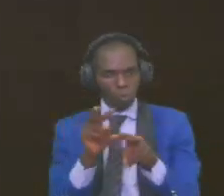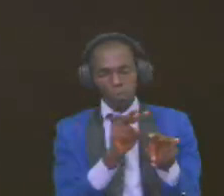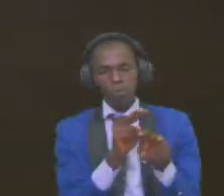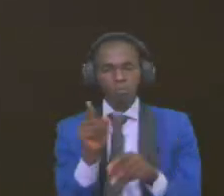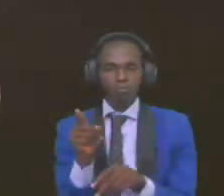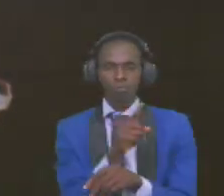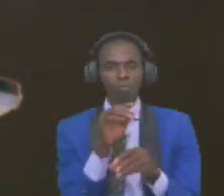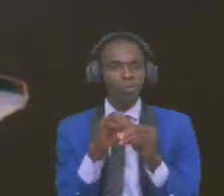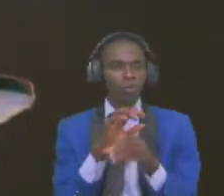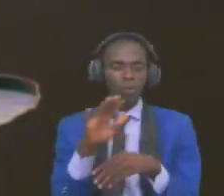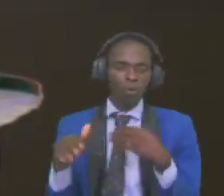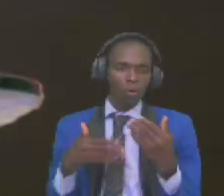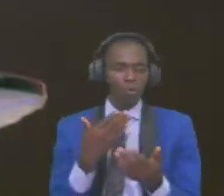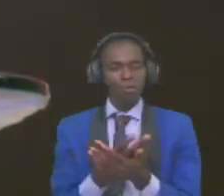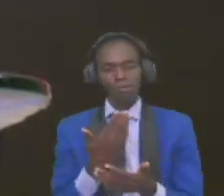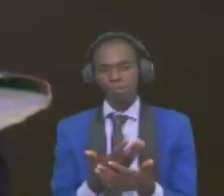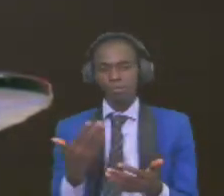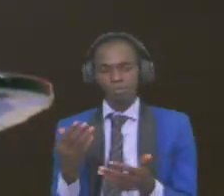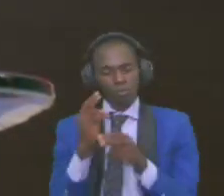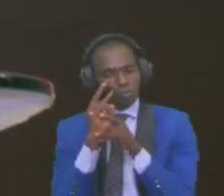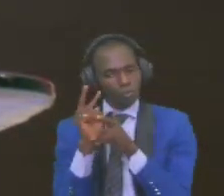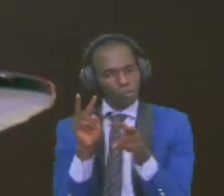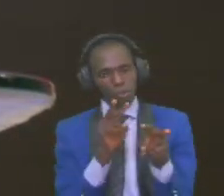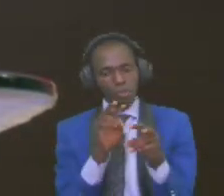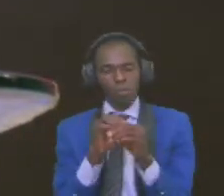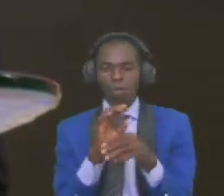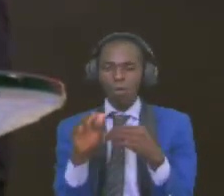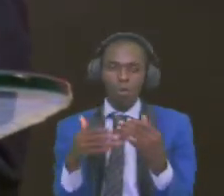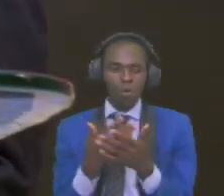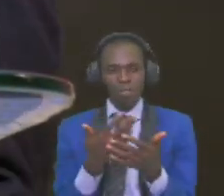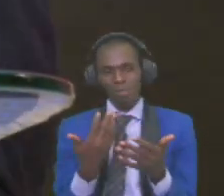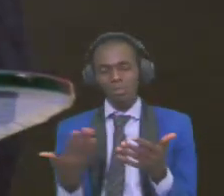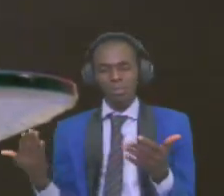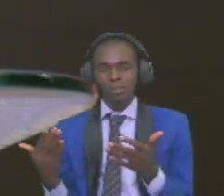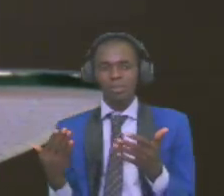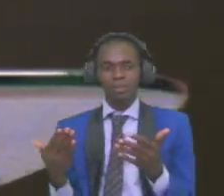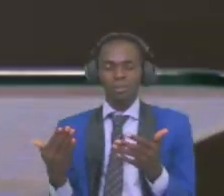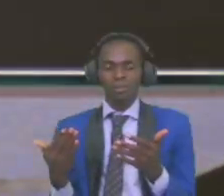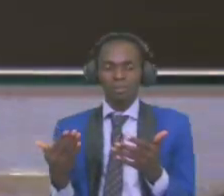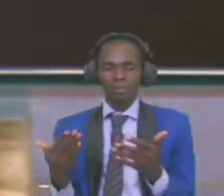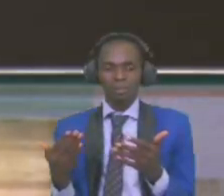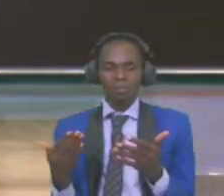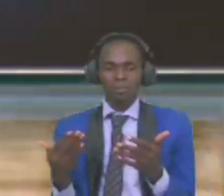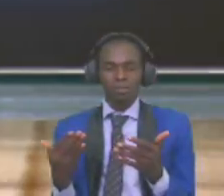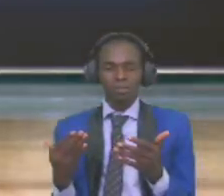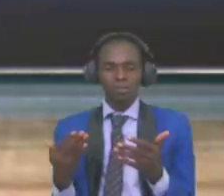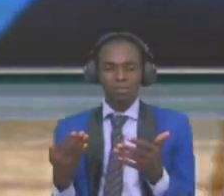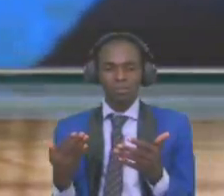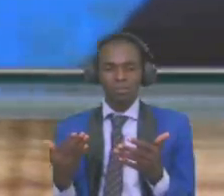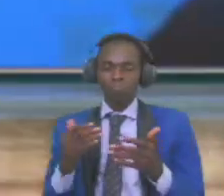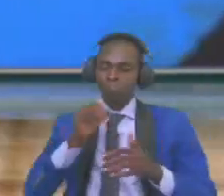en toute chose soit sauf en toute chose supporter les